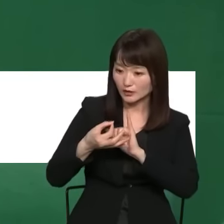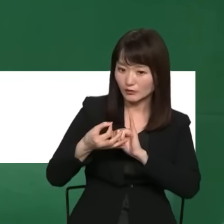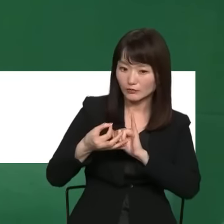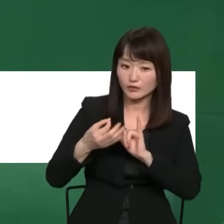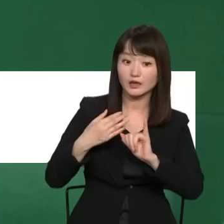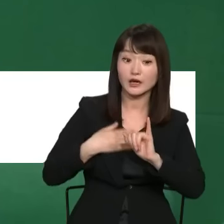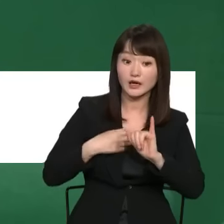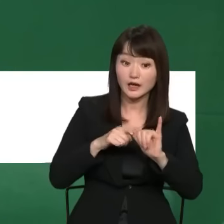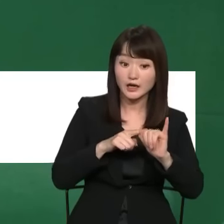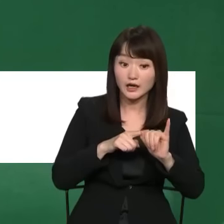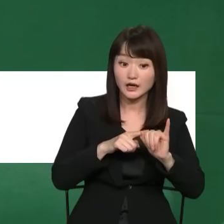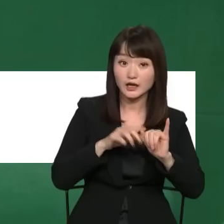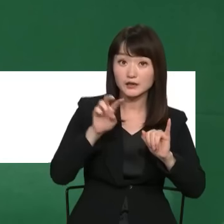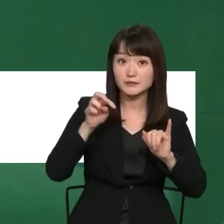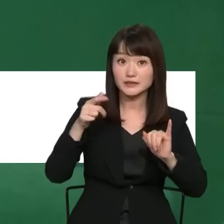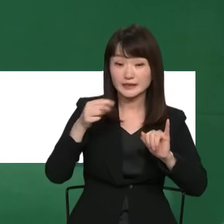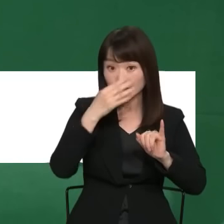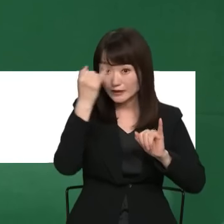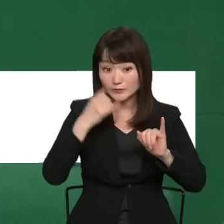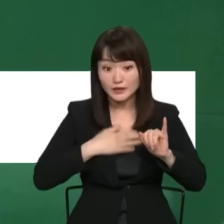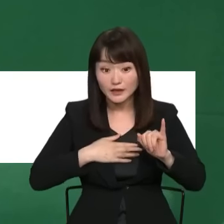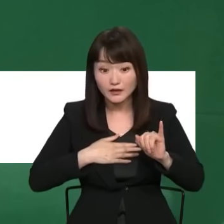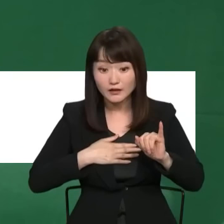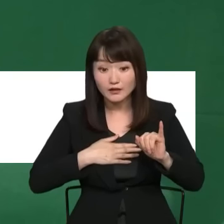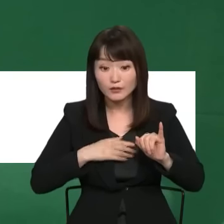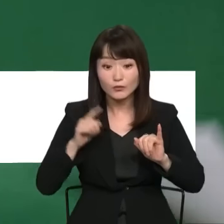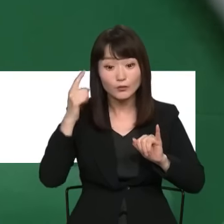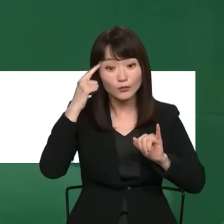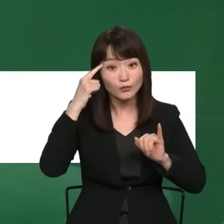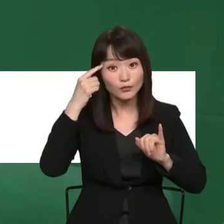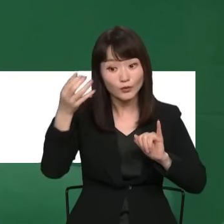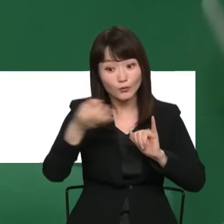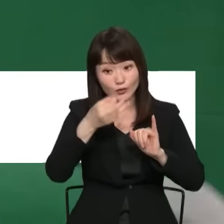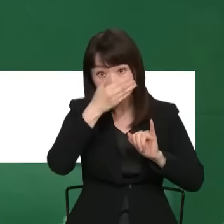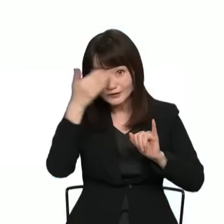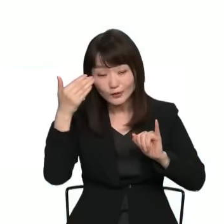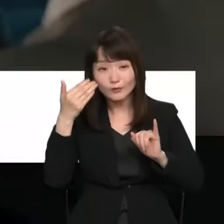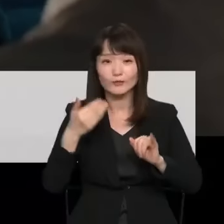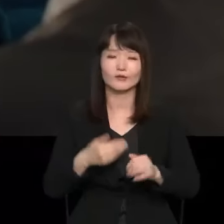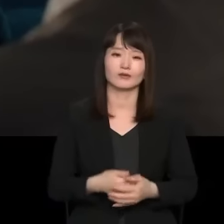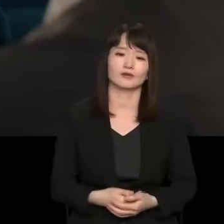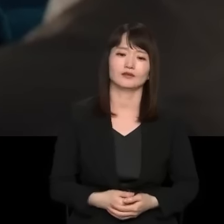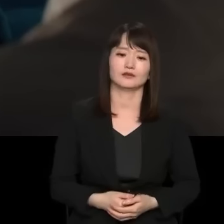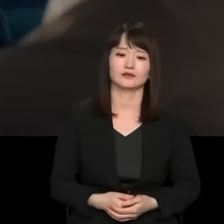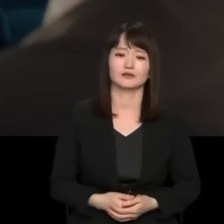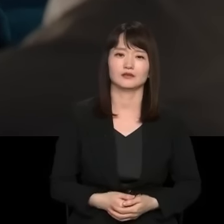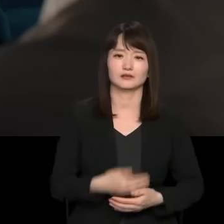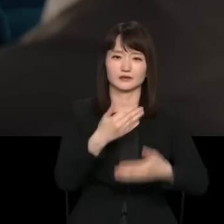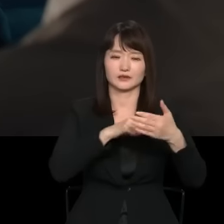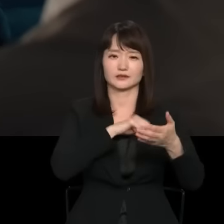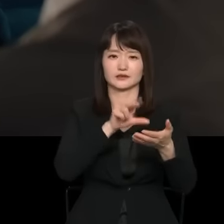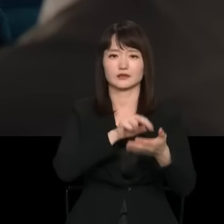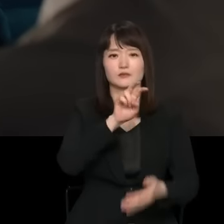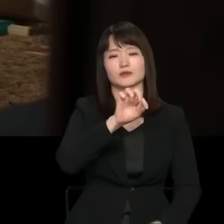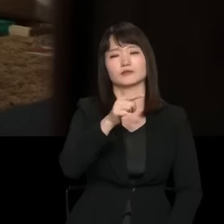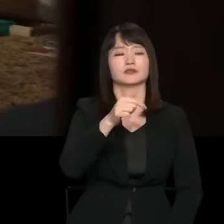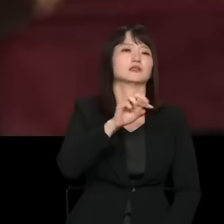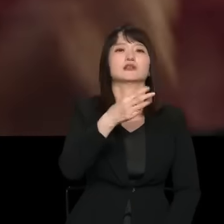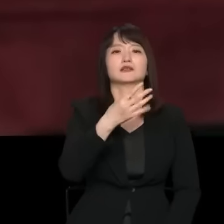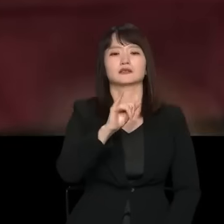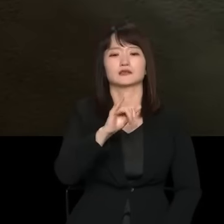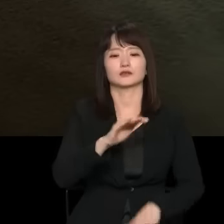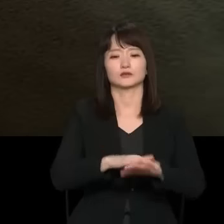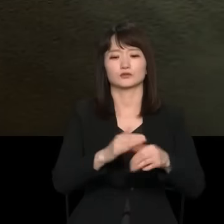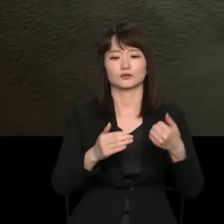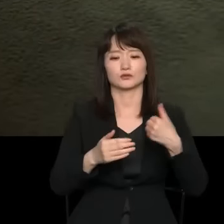the Minari grandmother? 뭐 그러더니 Why you look so young? 그래서 영화 미나리에서 손주를 돌보러